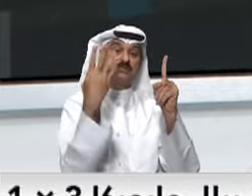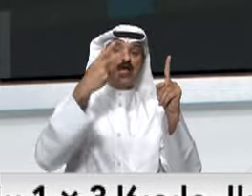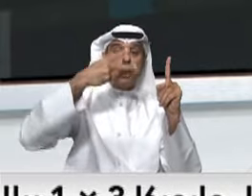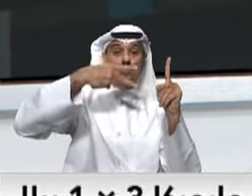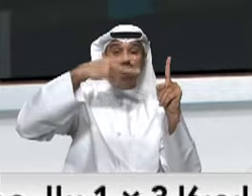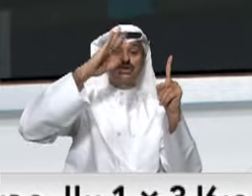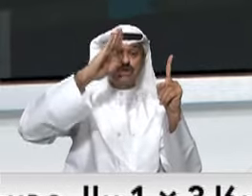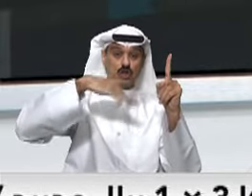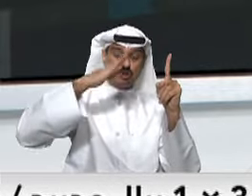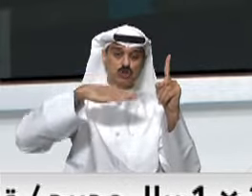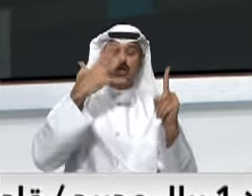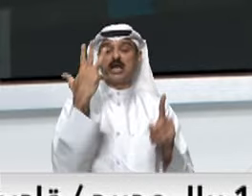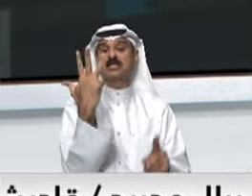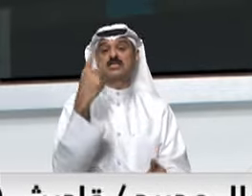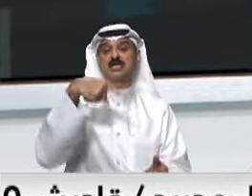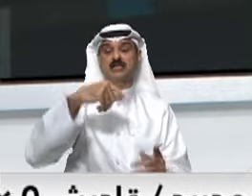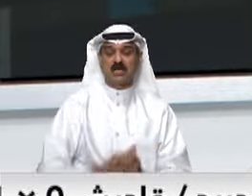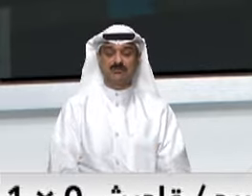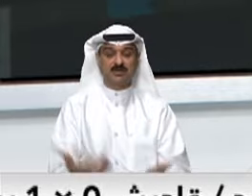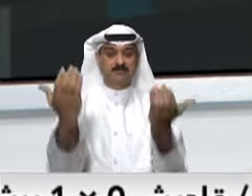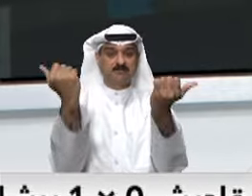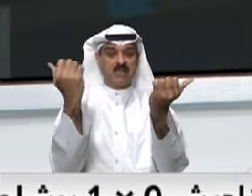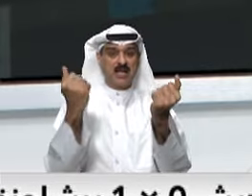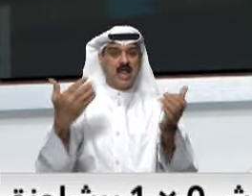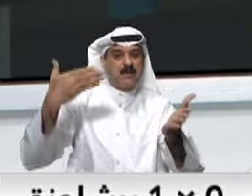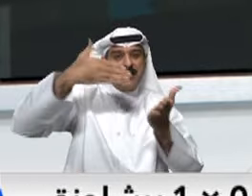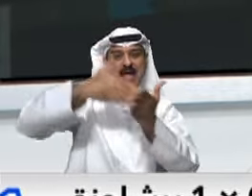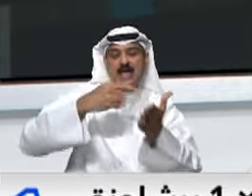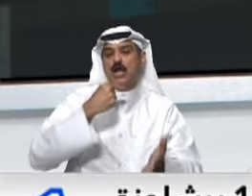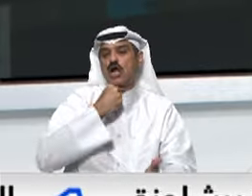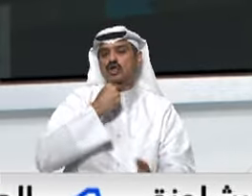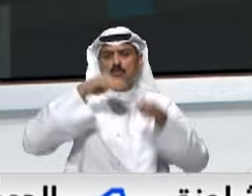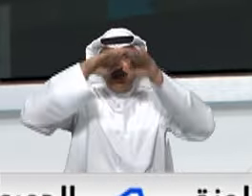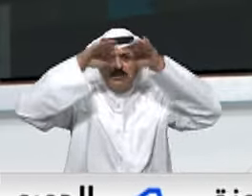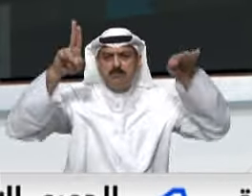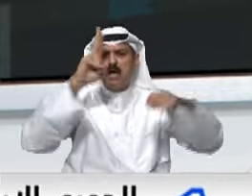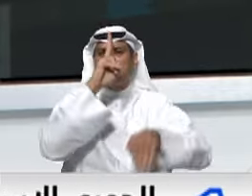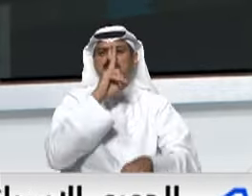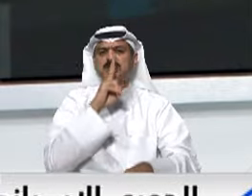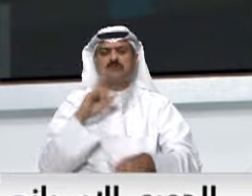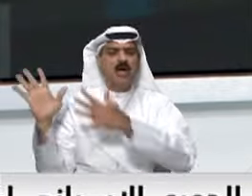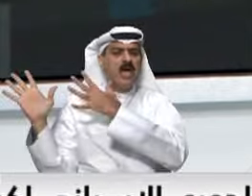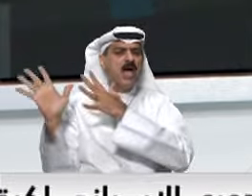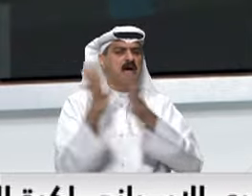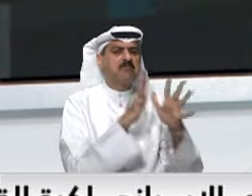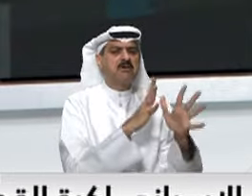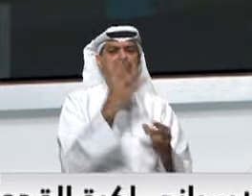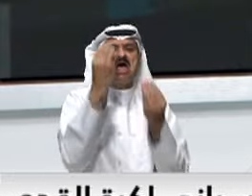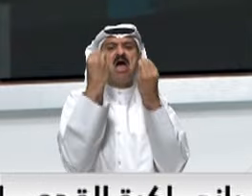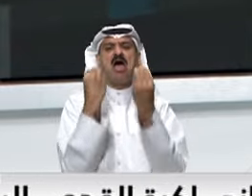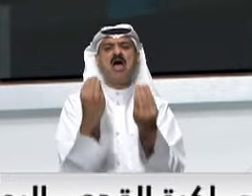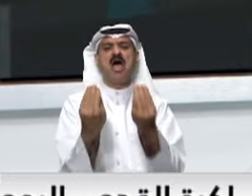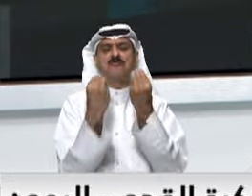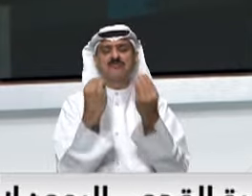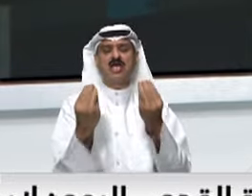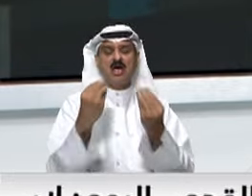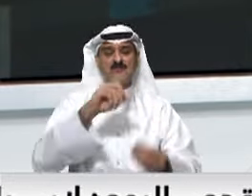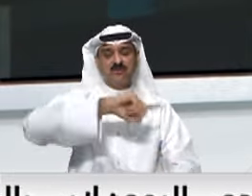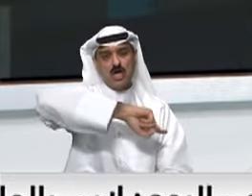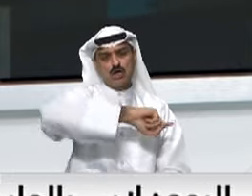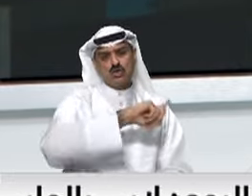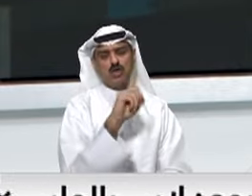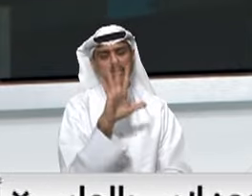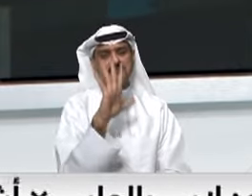درجة مئوية. يوم الأربعاء إلى يوم الجمعة سماء صافية، والرياح تتحول إلى جنوبية شرقية خفيفة إلى معتدلة